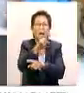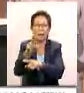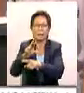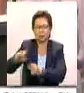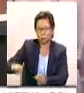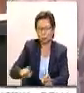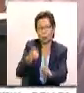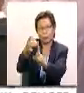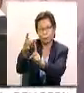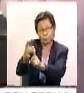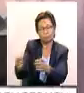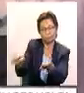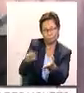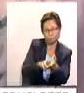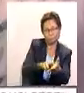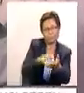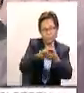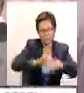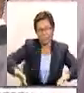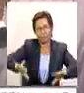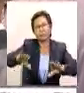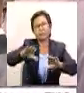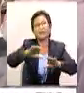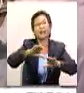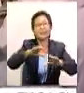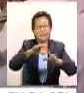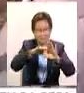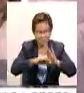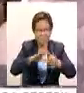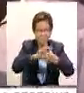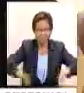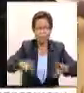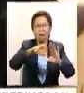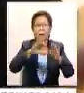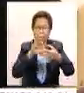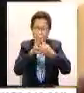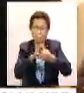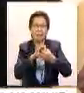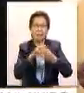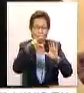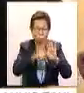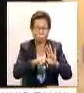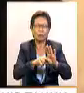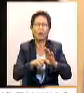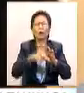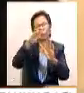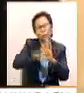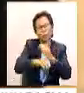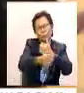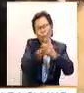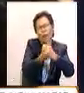Sungai Besi. Mengikut laporan Safe Kids Worldwide, pemasangan kerusi keselamatan bayi dapat mengurangkan risiko kematian